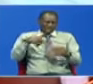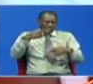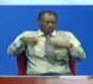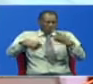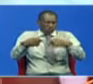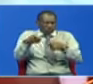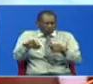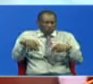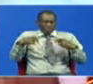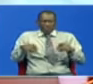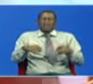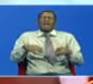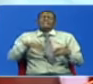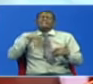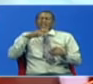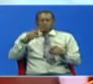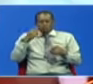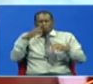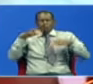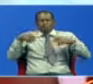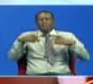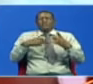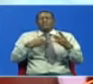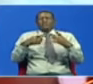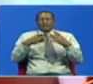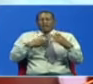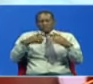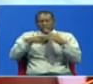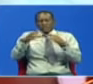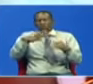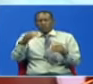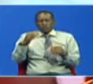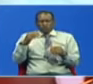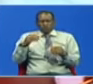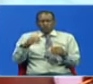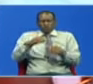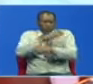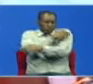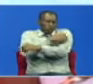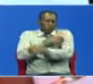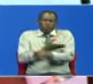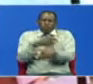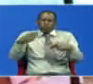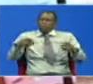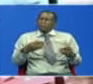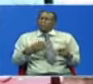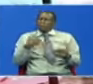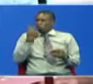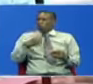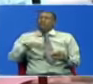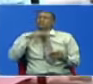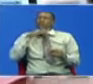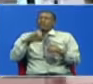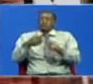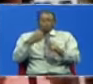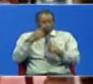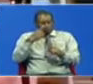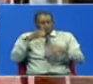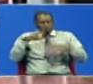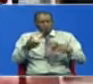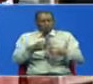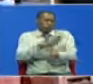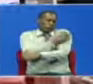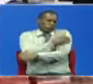ama watu wameanza kwenda hospitalini hivyo basi wale ambao wamefariki walikuwa katika vituo mbalimbali vya matibabu?